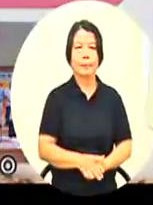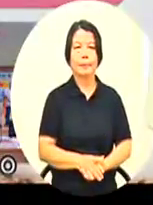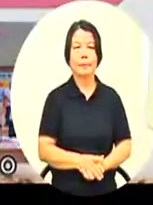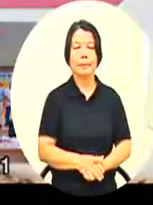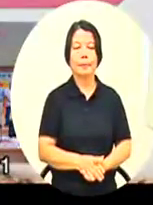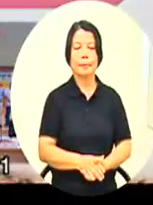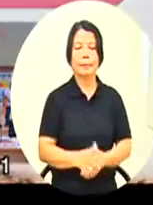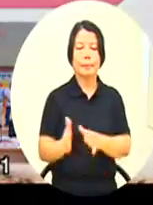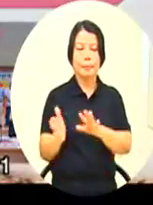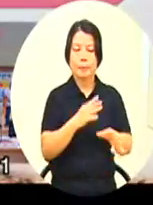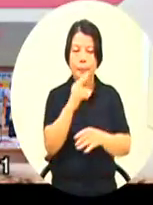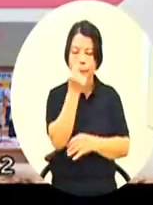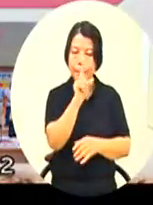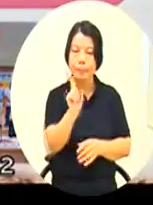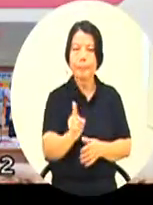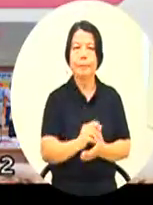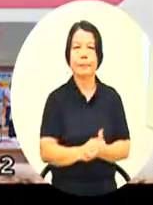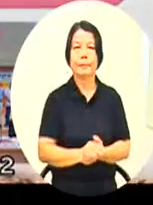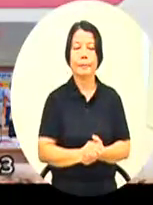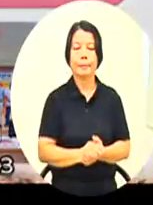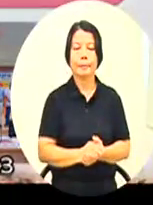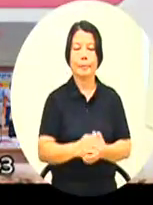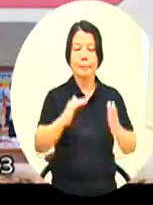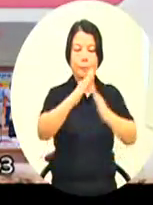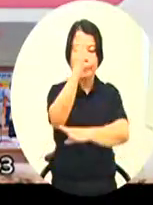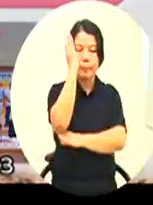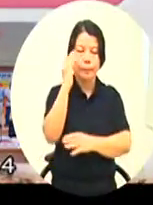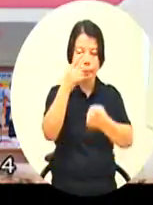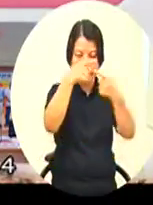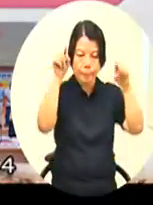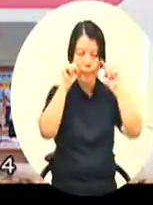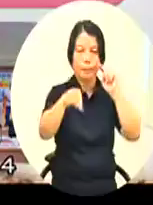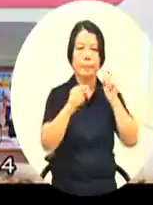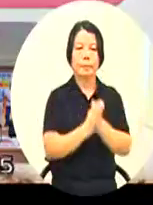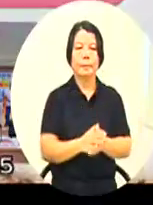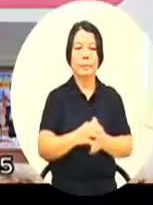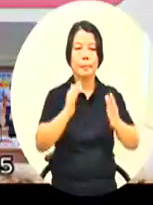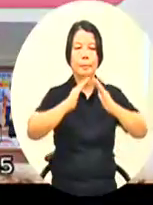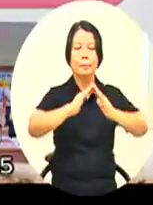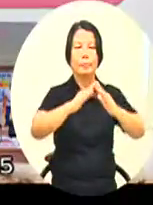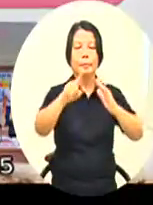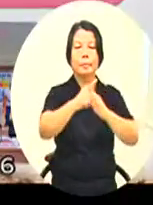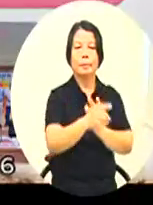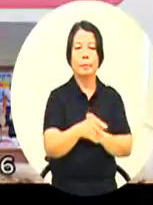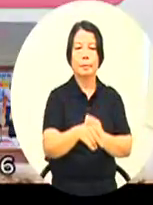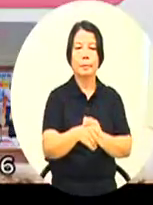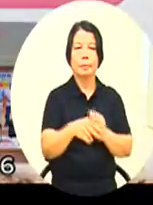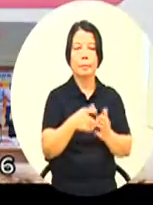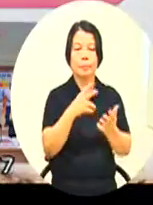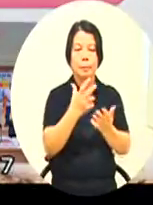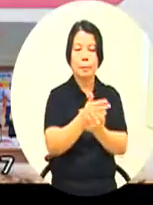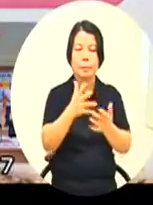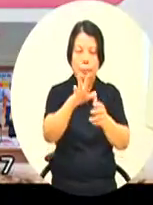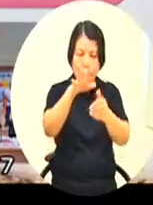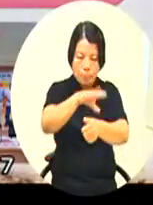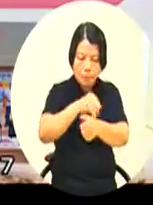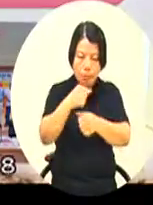那我们比较特别的是，因为我们是市政府自己的大学，所以我们有一个城市学的学术研讨会。那城